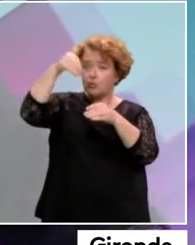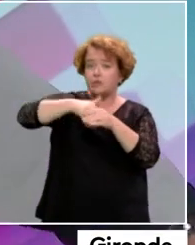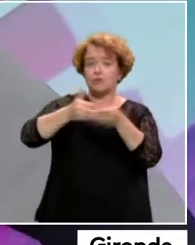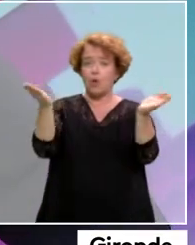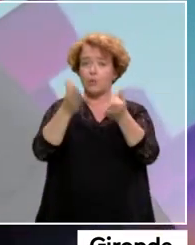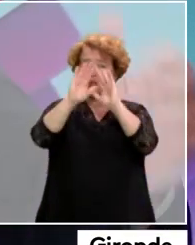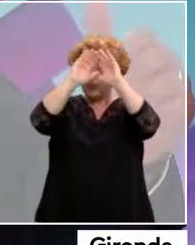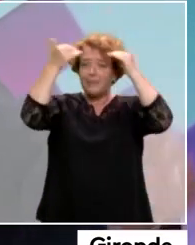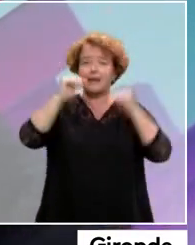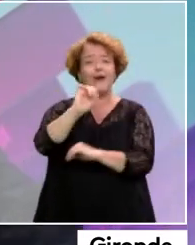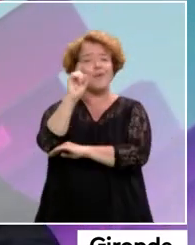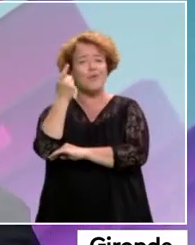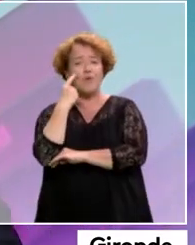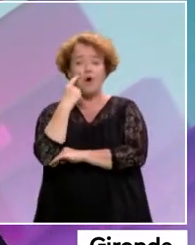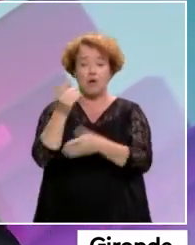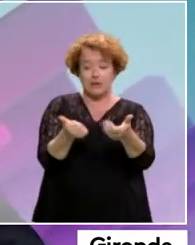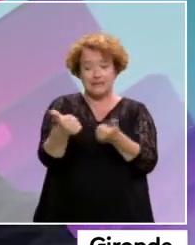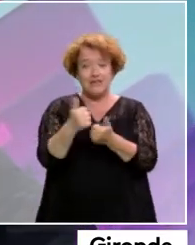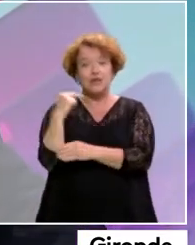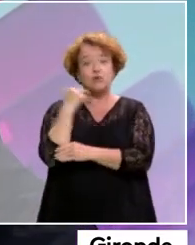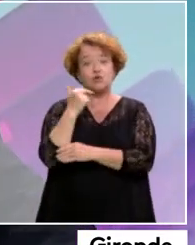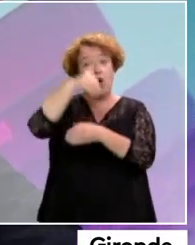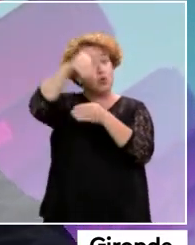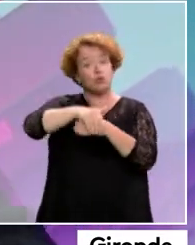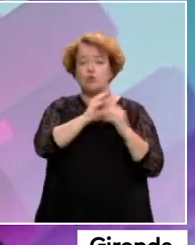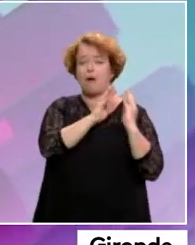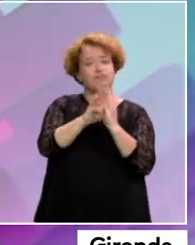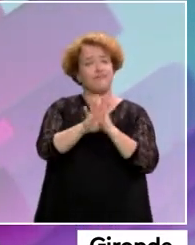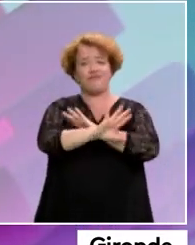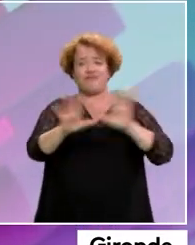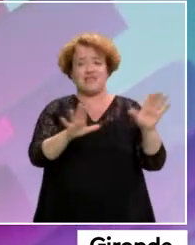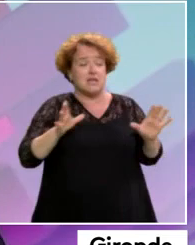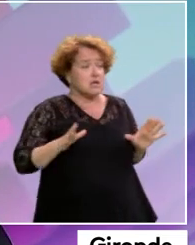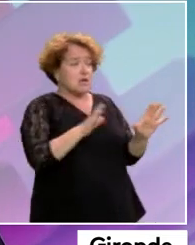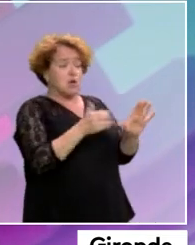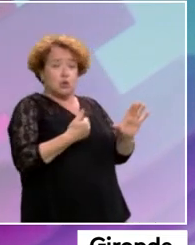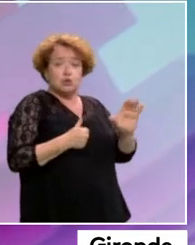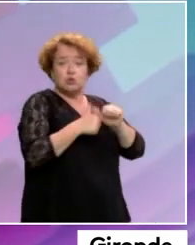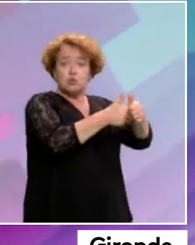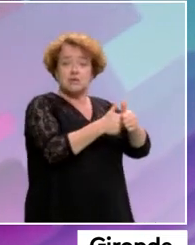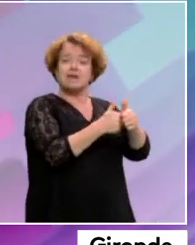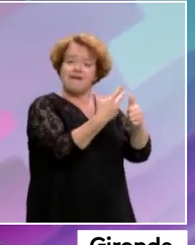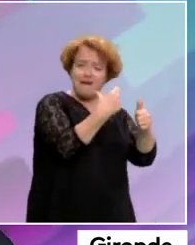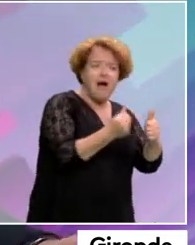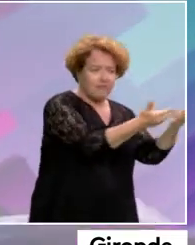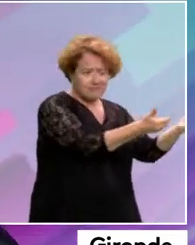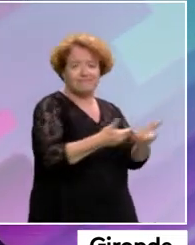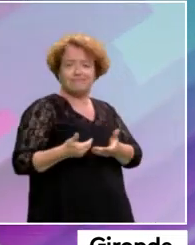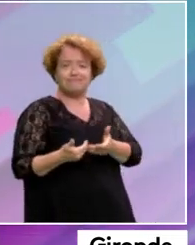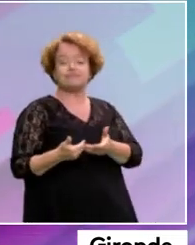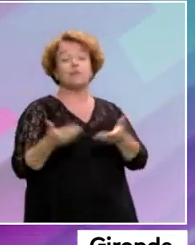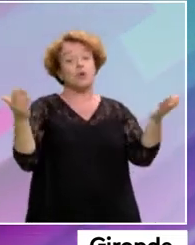savez les urgences entre guillemets font du tri nocturne le soir en fonction des blessés ou des malades l'hôpital public je l'ai bien entre guillemets l'hôpital